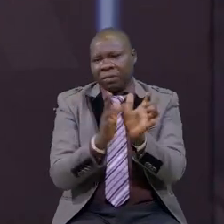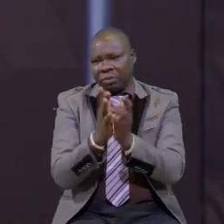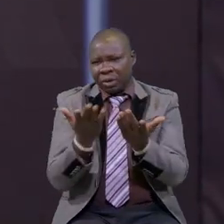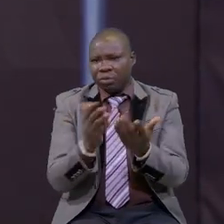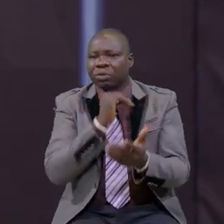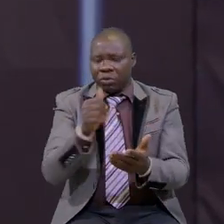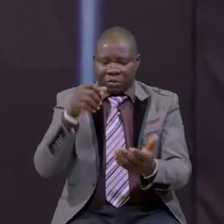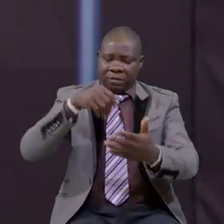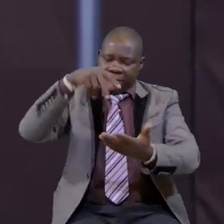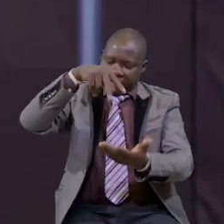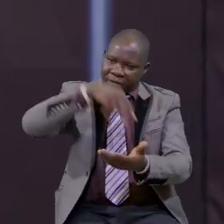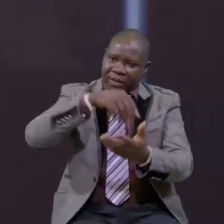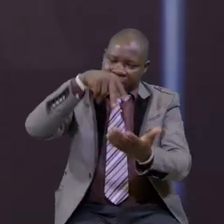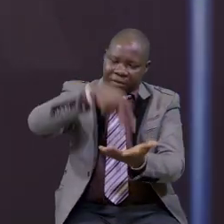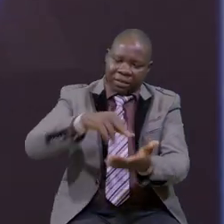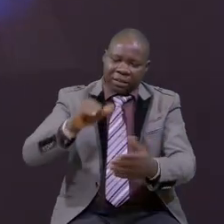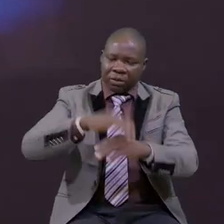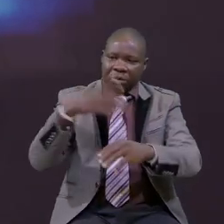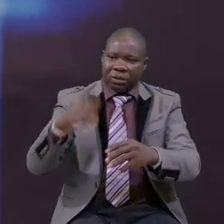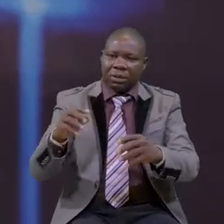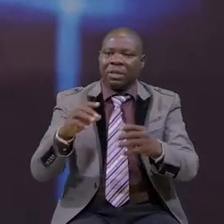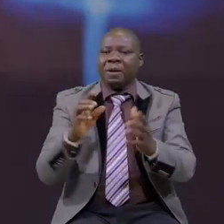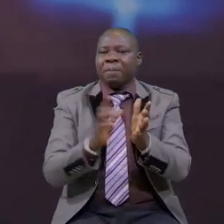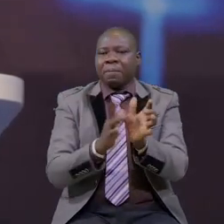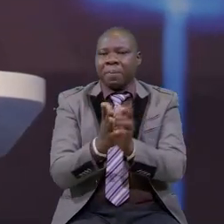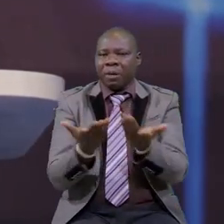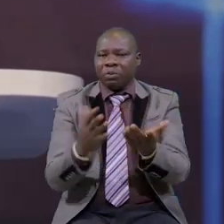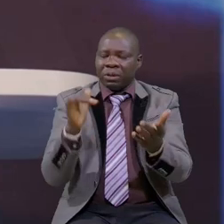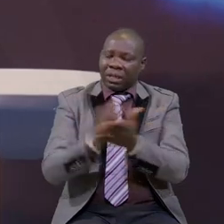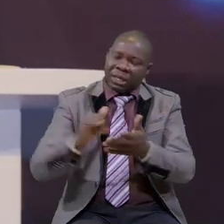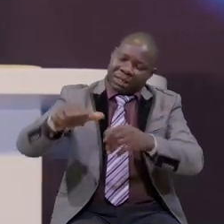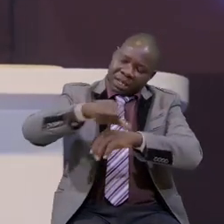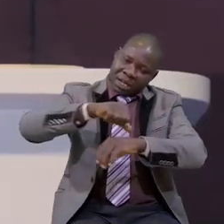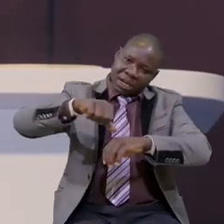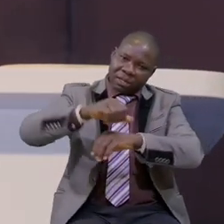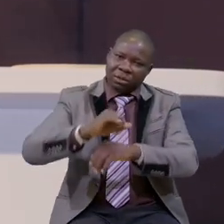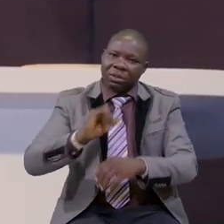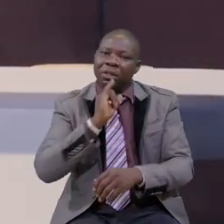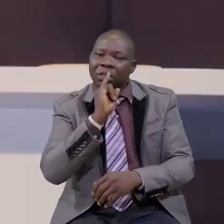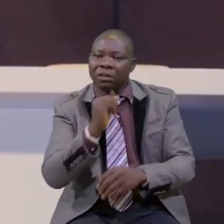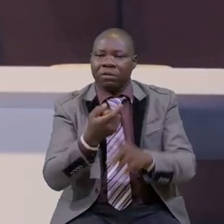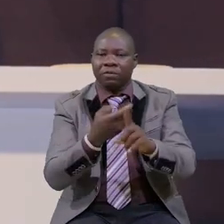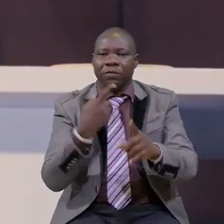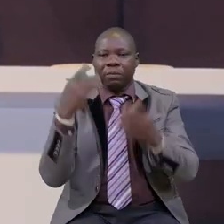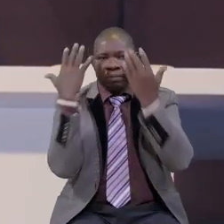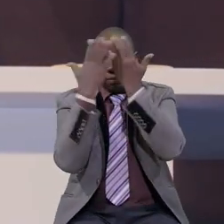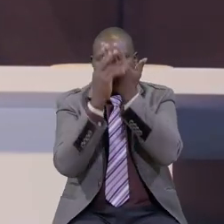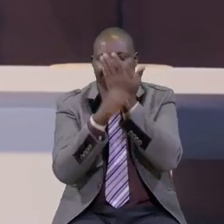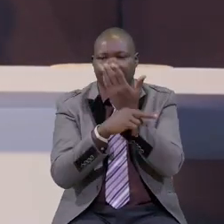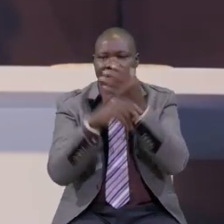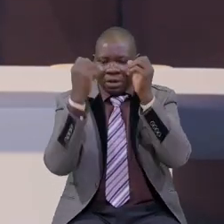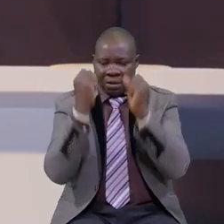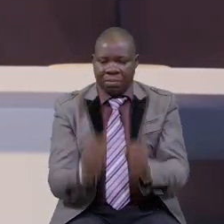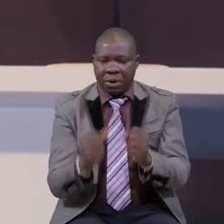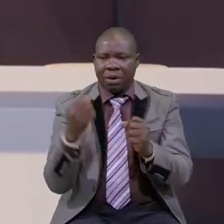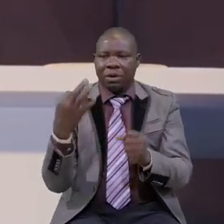qui ne se trouve pas dans la Bible, cette onction est des ténèbres, des